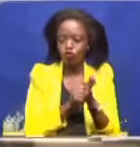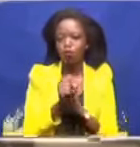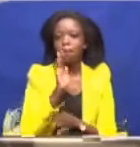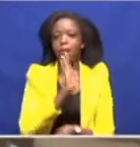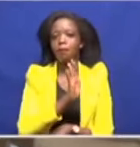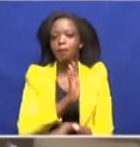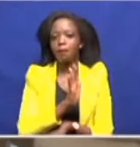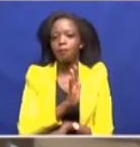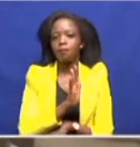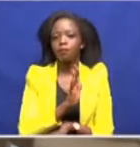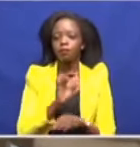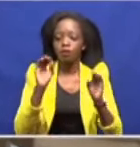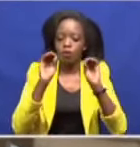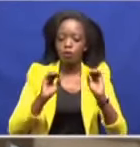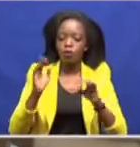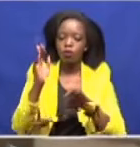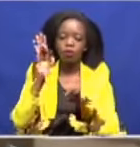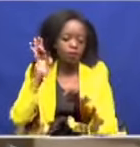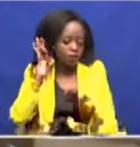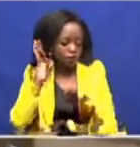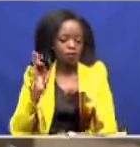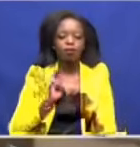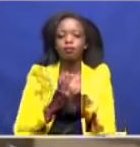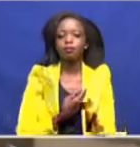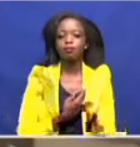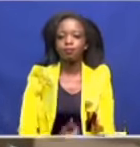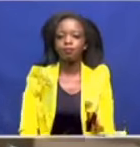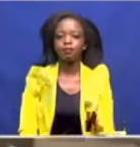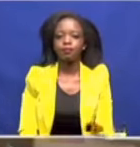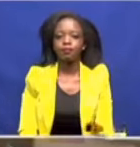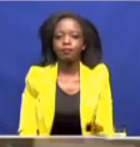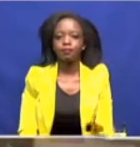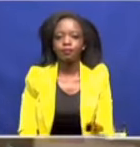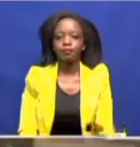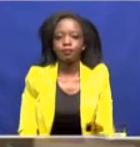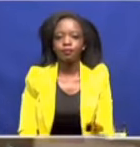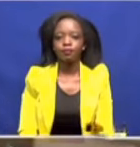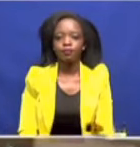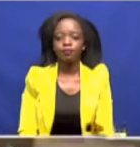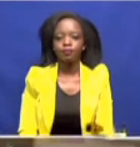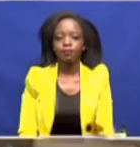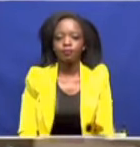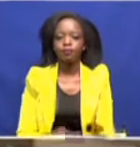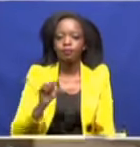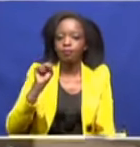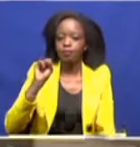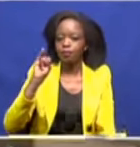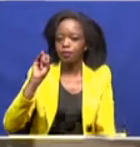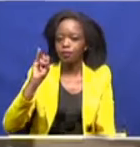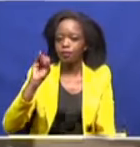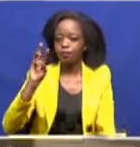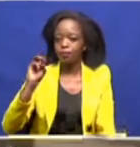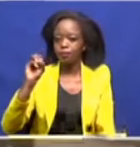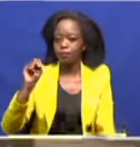wake. E Bwana, twakuomba. E Bwana, twakuomba utusikie. Petro na